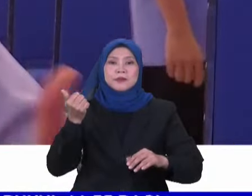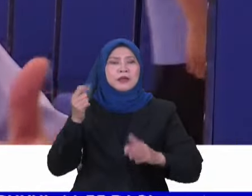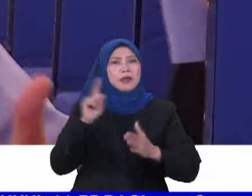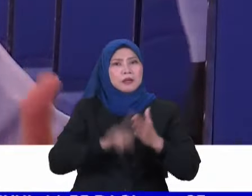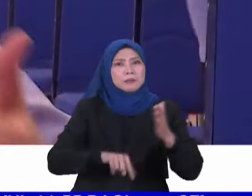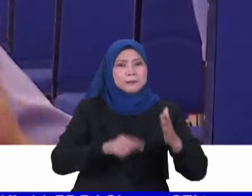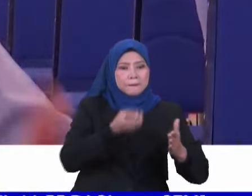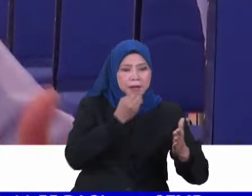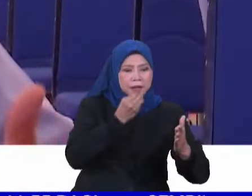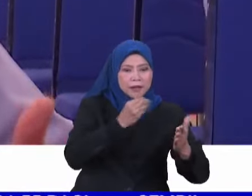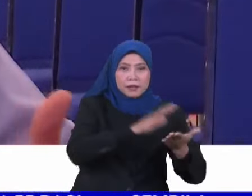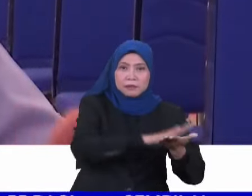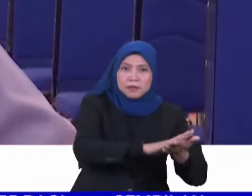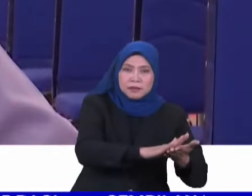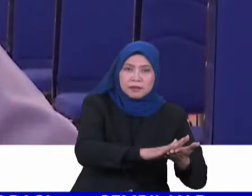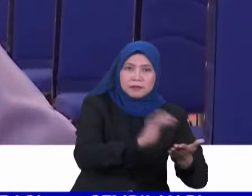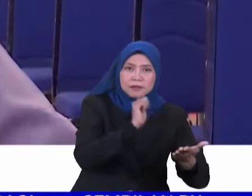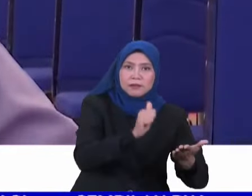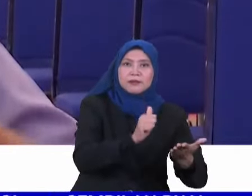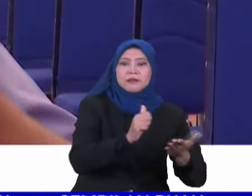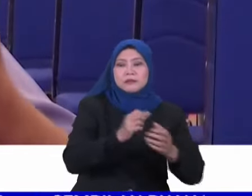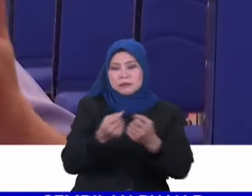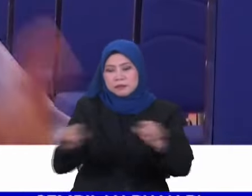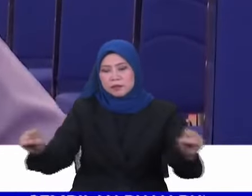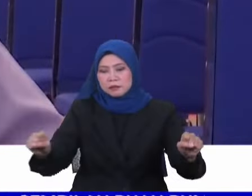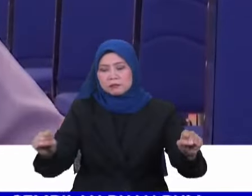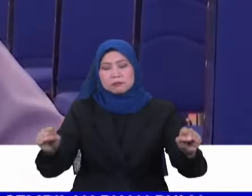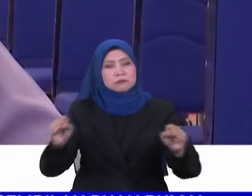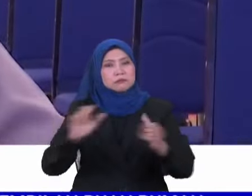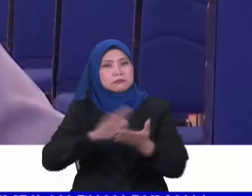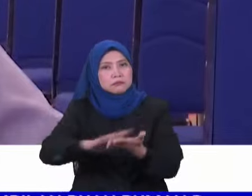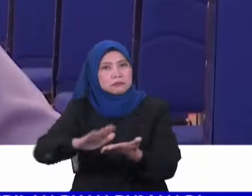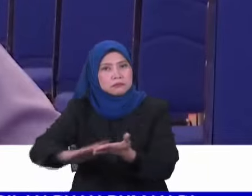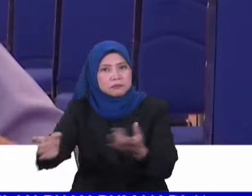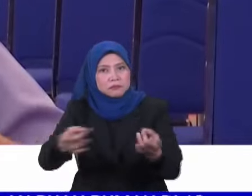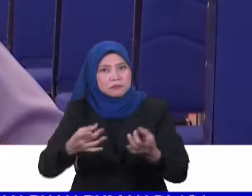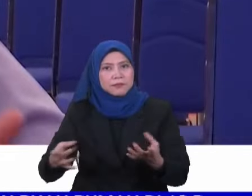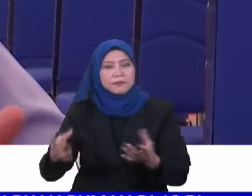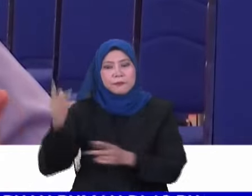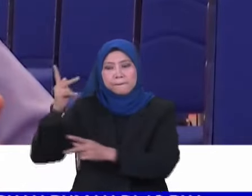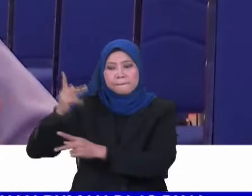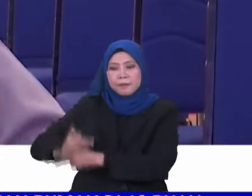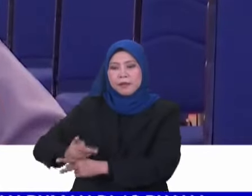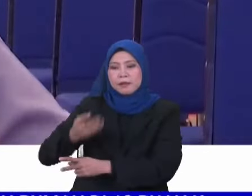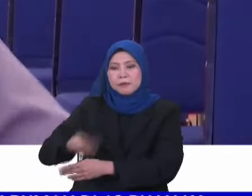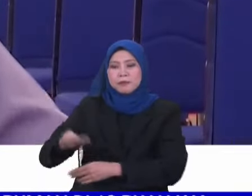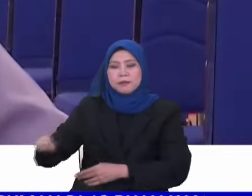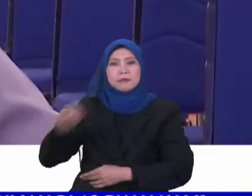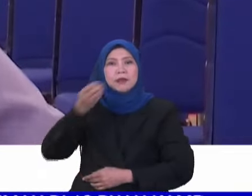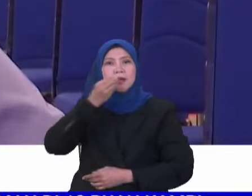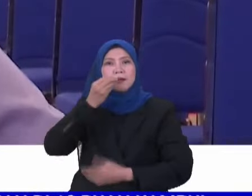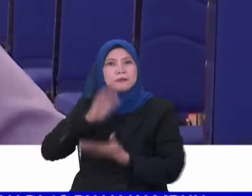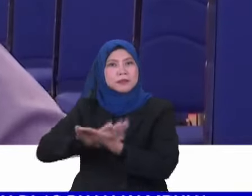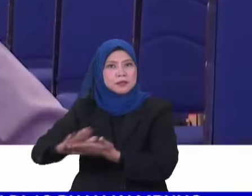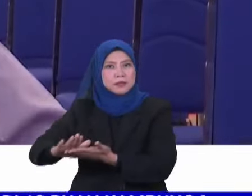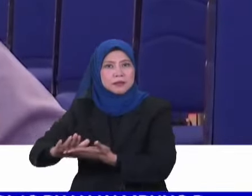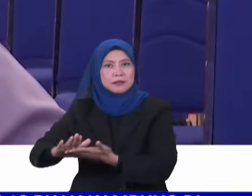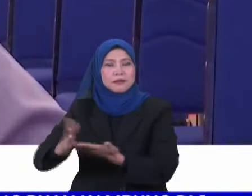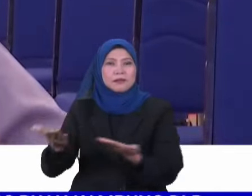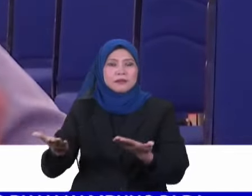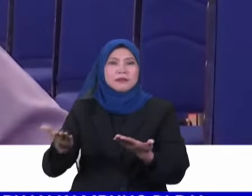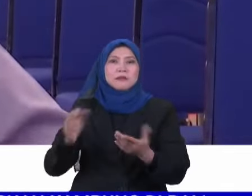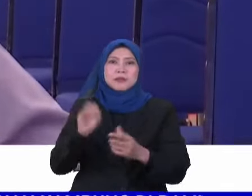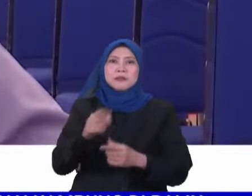Puncak makanan itu bersih sediaan makanan dulu sih gosip penyimpanan makanan itu bersih kandungan